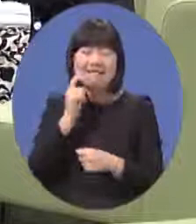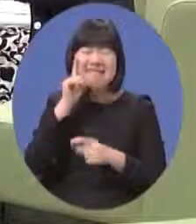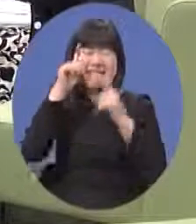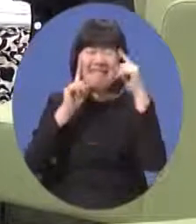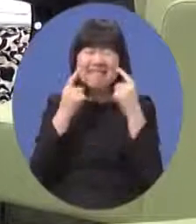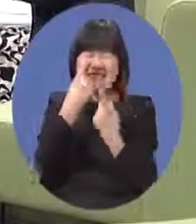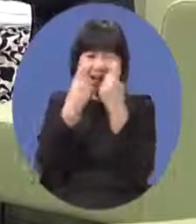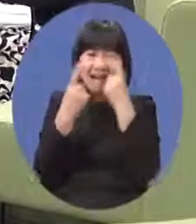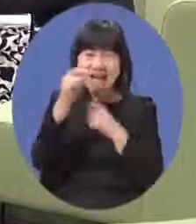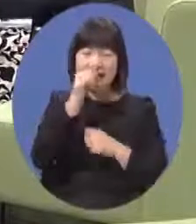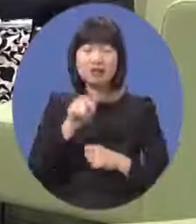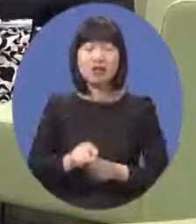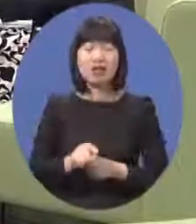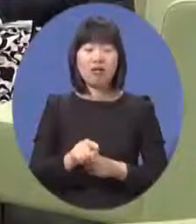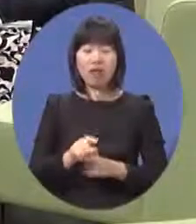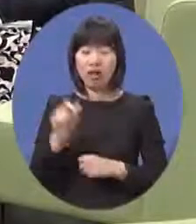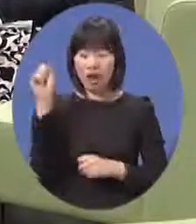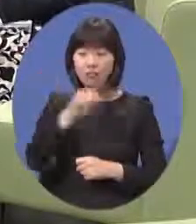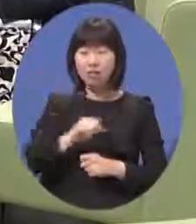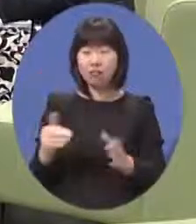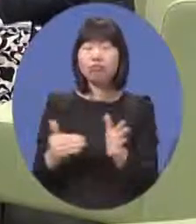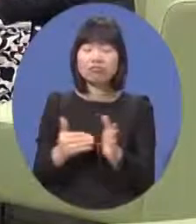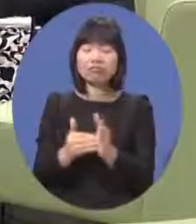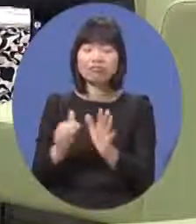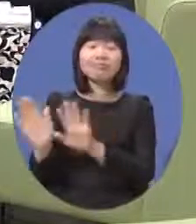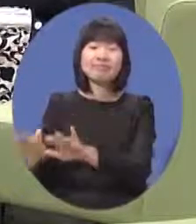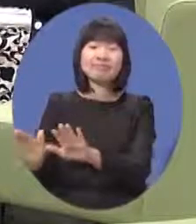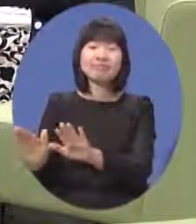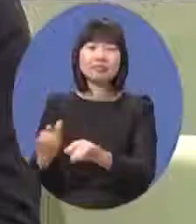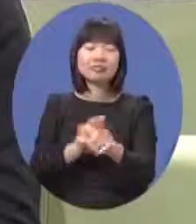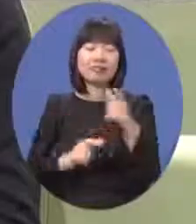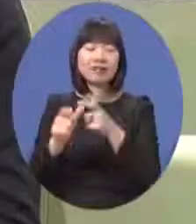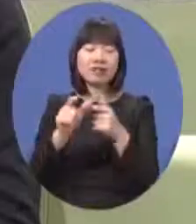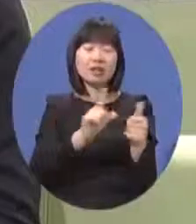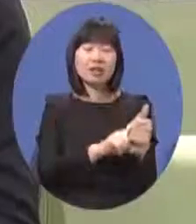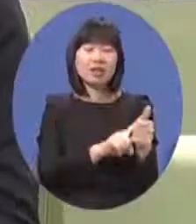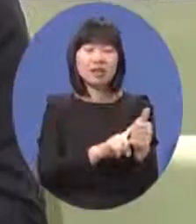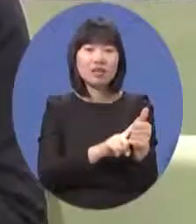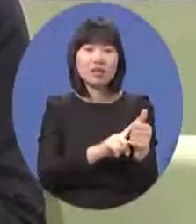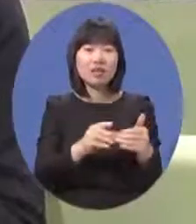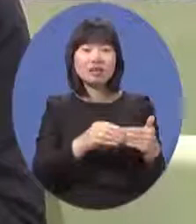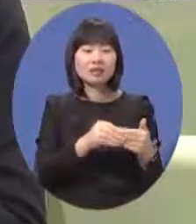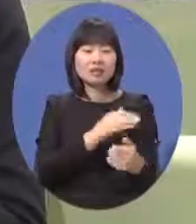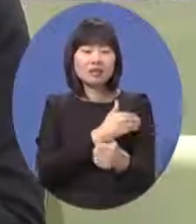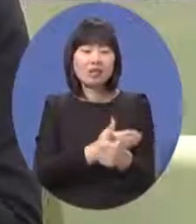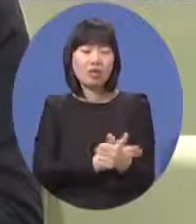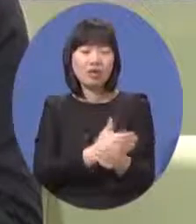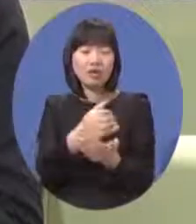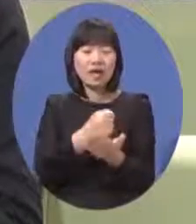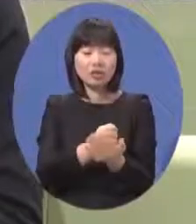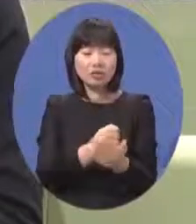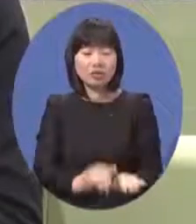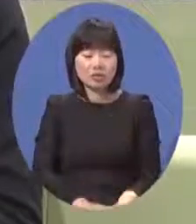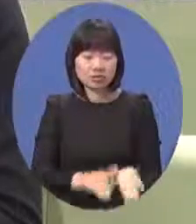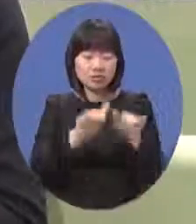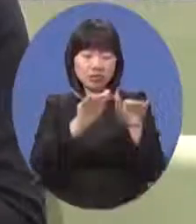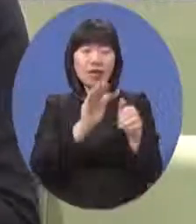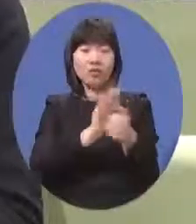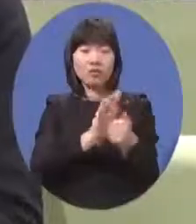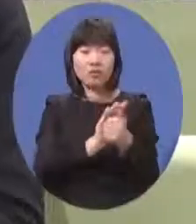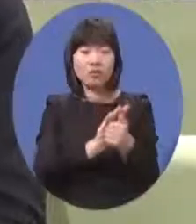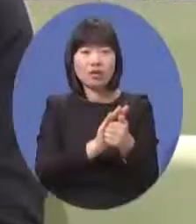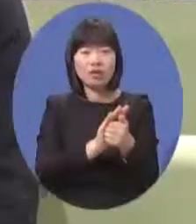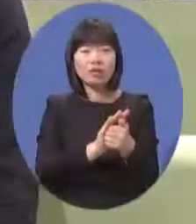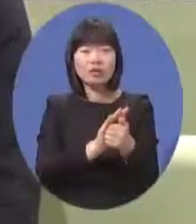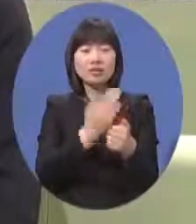짜증을 내는데 애들 아, 그래? 넘어갈 수 있다는 거죠. 아. 네, 그래서 훨씬 이런 아이들이 이후에 이제 리더십으로 좋은 리더십을 갖는데 훨씬